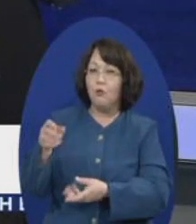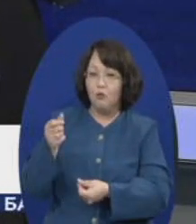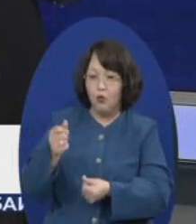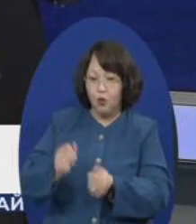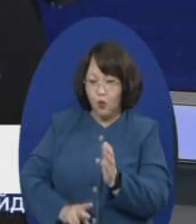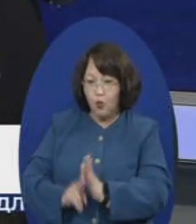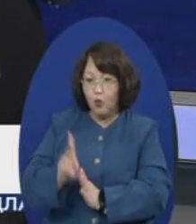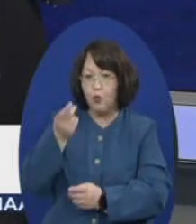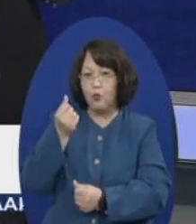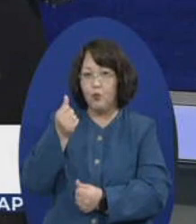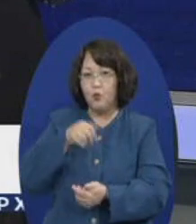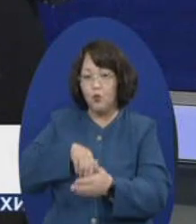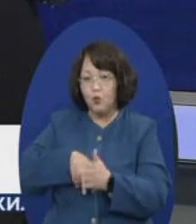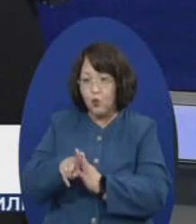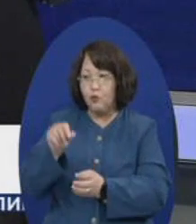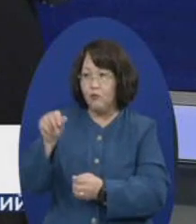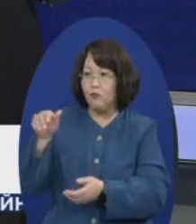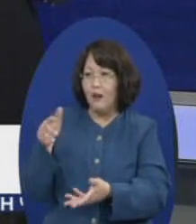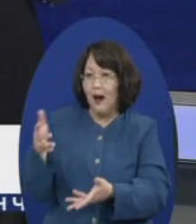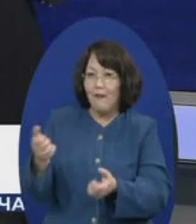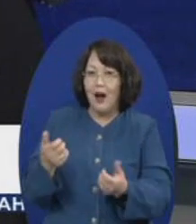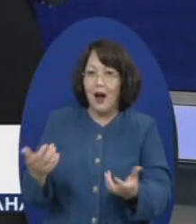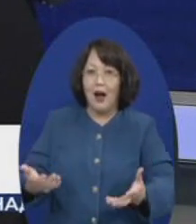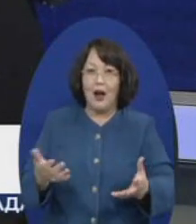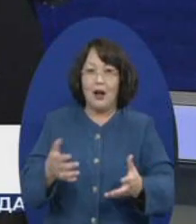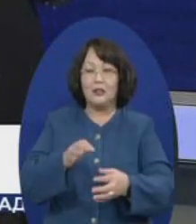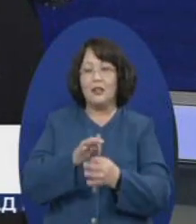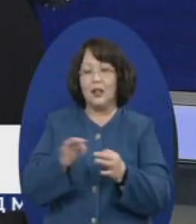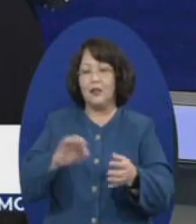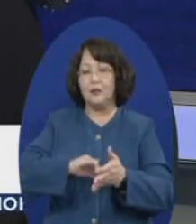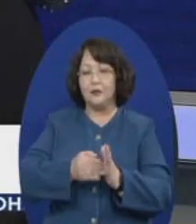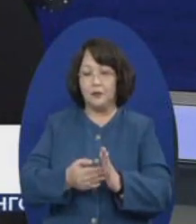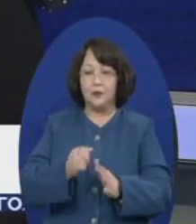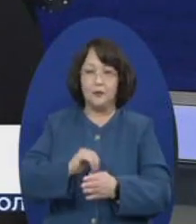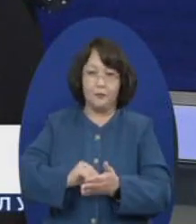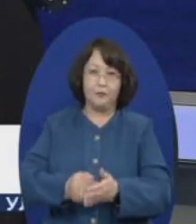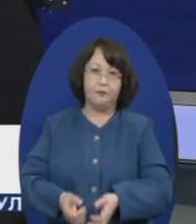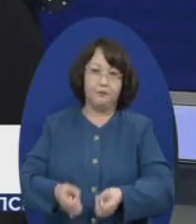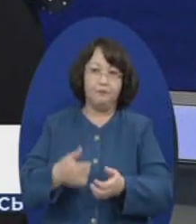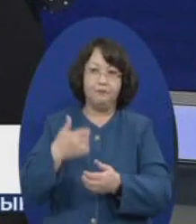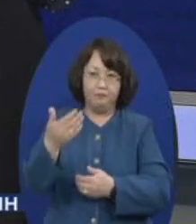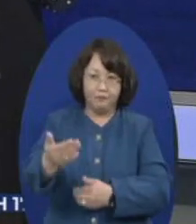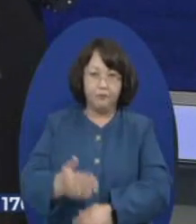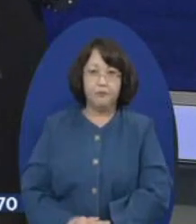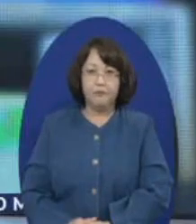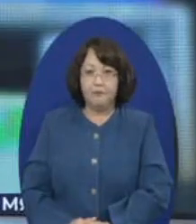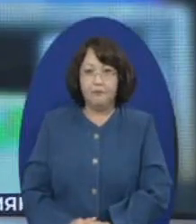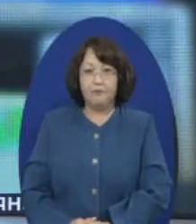хаанаас яаж хэрэгжүүлэх вэ, шийдэх вэ гэдэг нарийн мэдээллийг боловсруулж төлөвлөгөө гаргах юм байна.